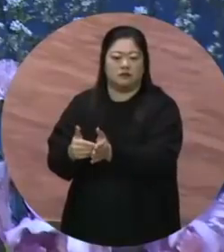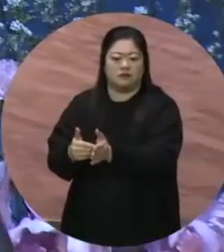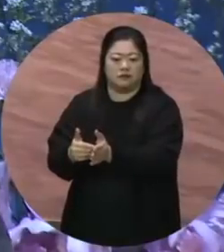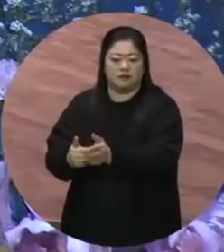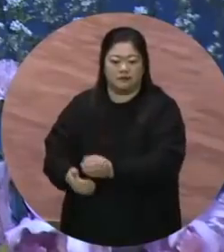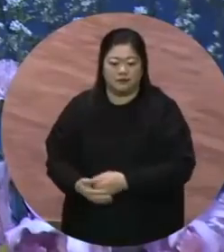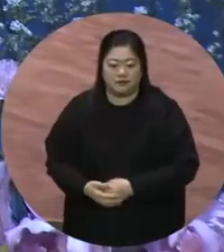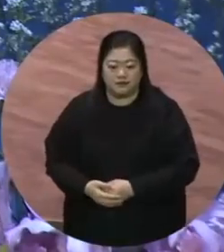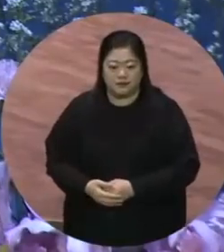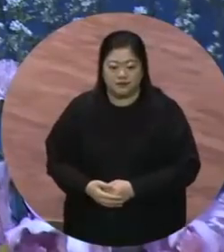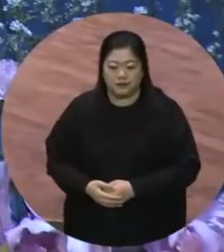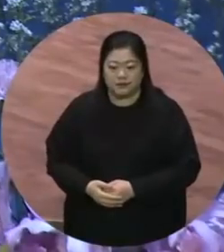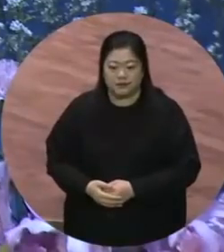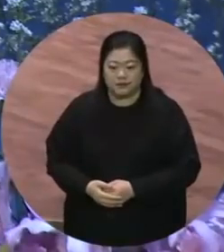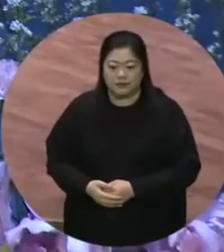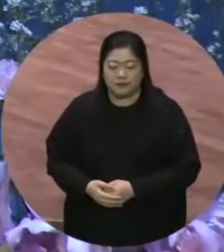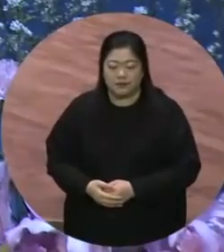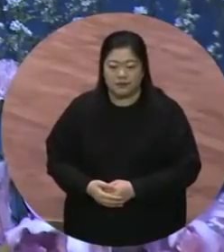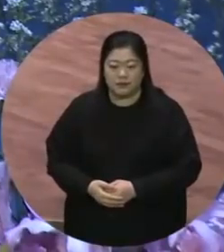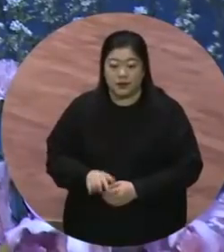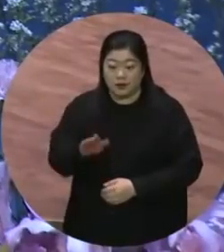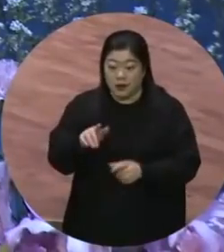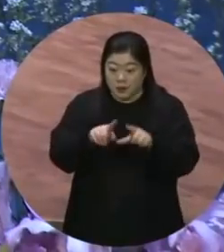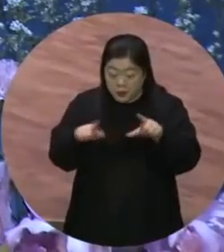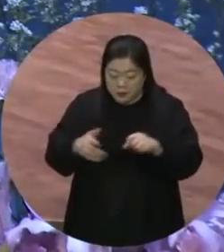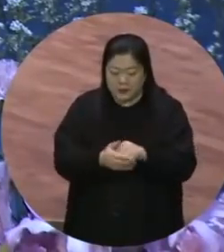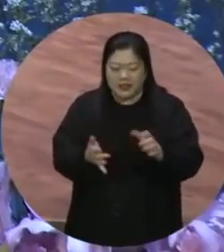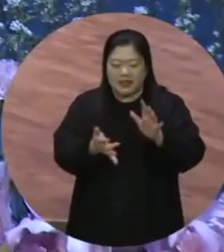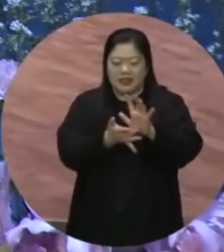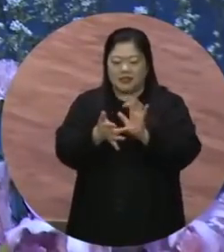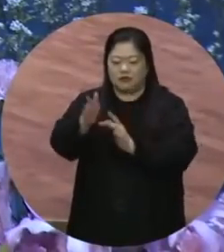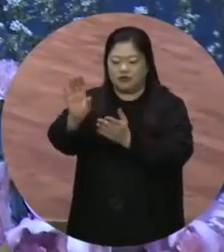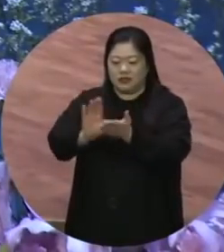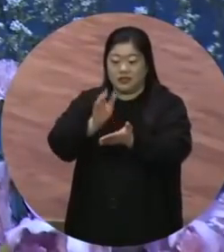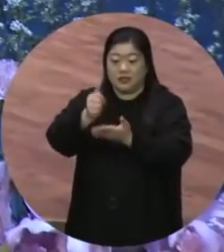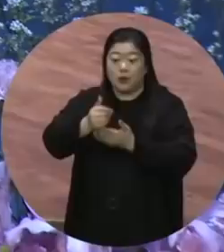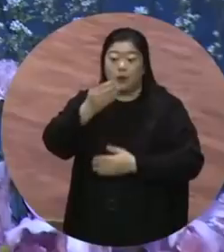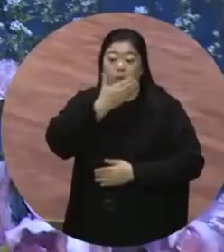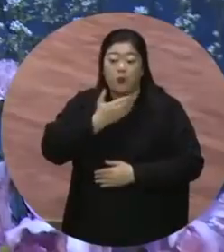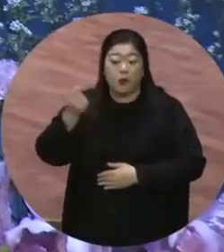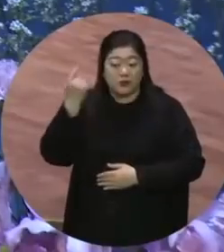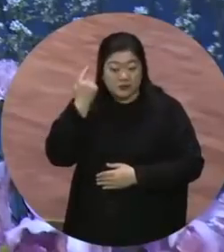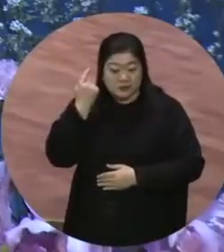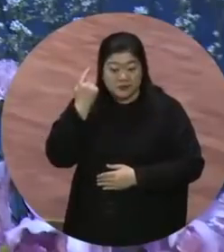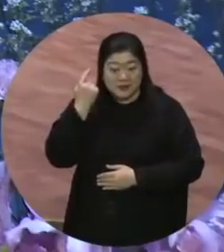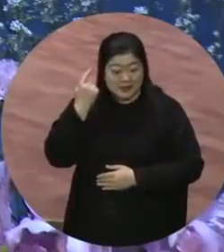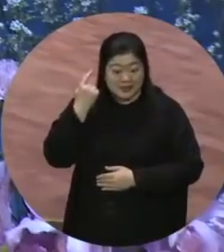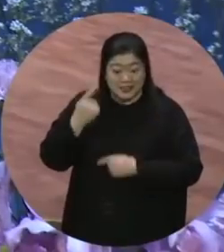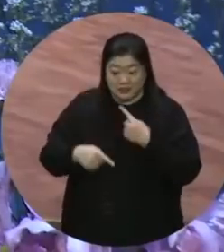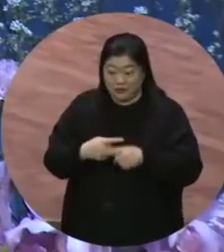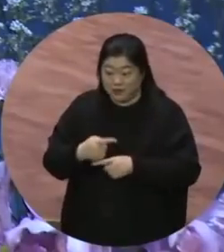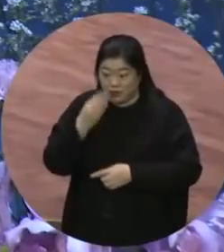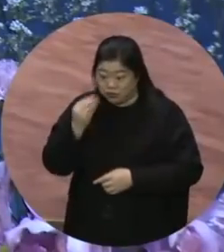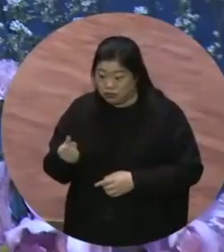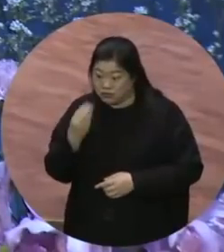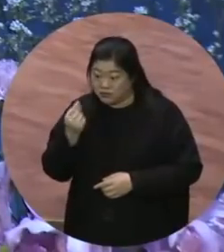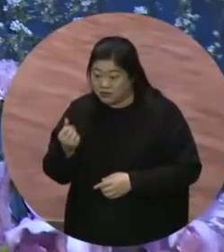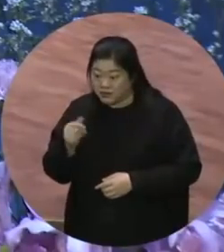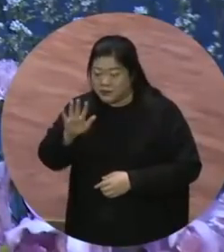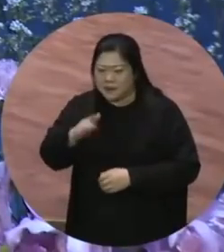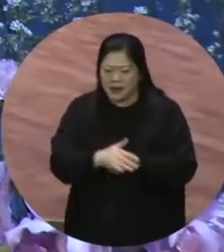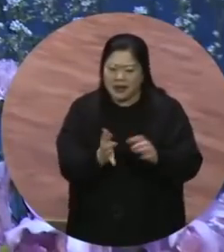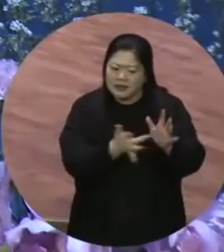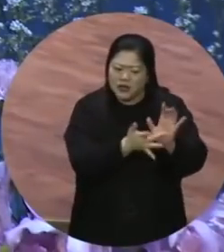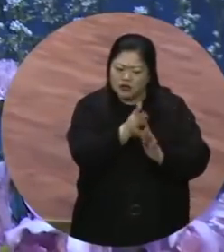흔히 우리가 예수 그리스도의 복음이라고 하는 이 말을 잘 사용하는데 하나님의 복음이란 말은